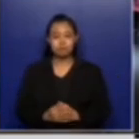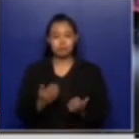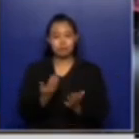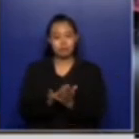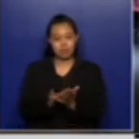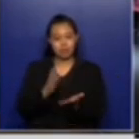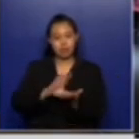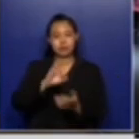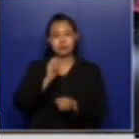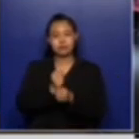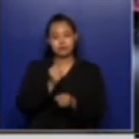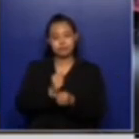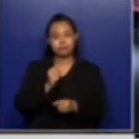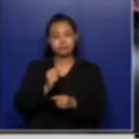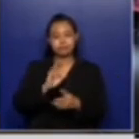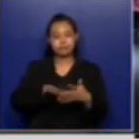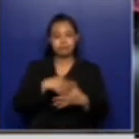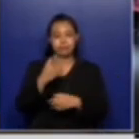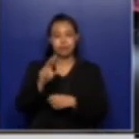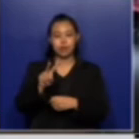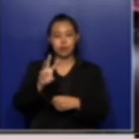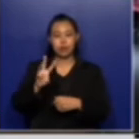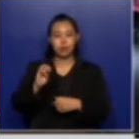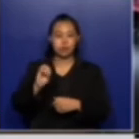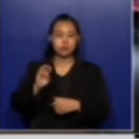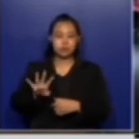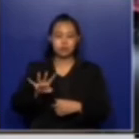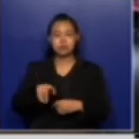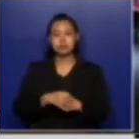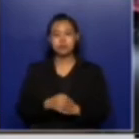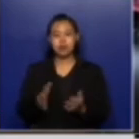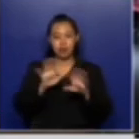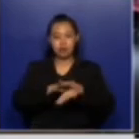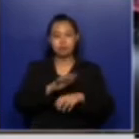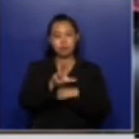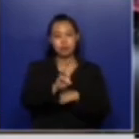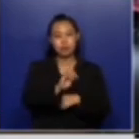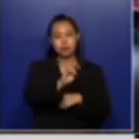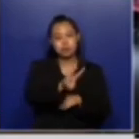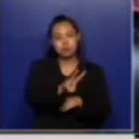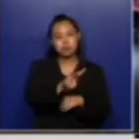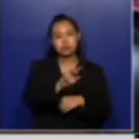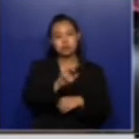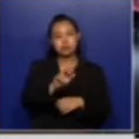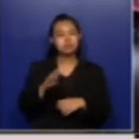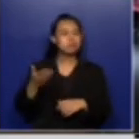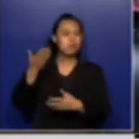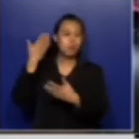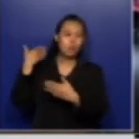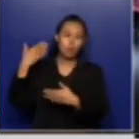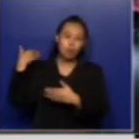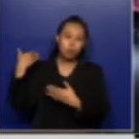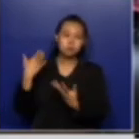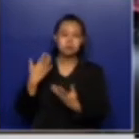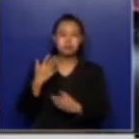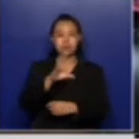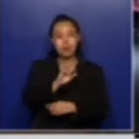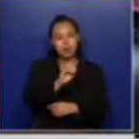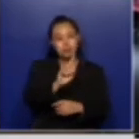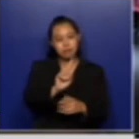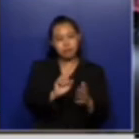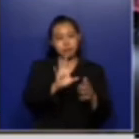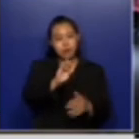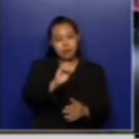ปี2564เหมือนปี63เหมือนปี62เหมือนปี60เหมือนปี58ที่ท่านเข้ามาในปีแร